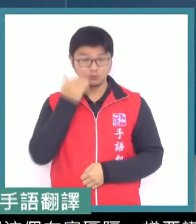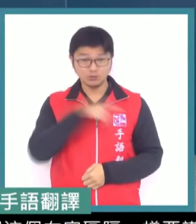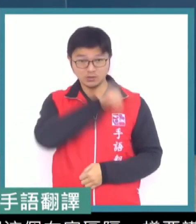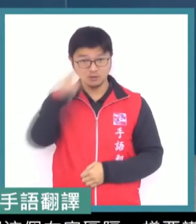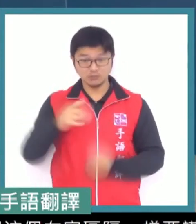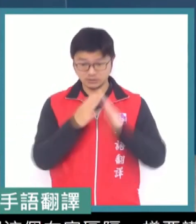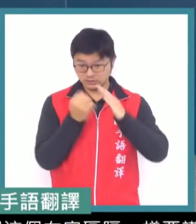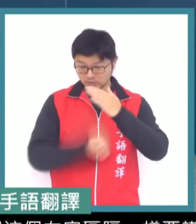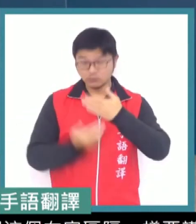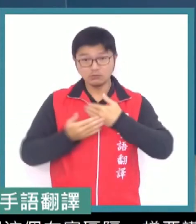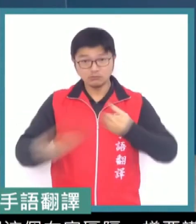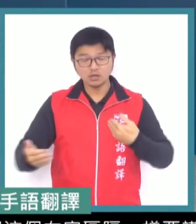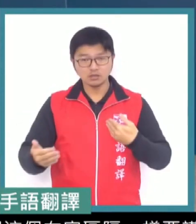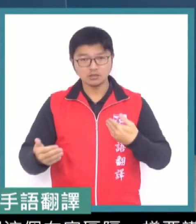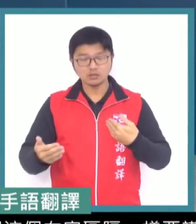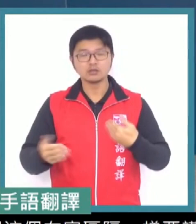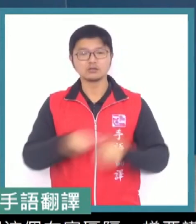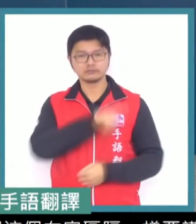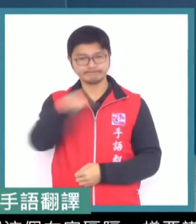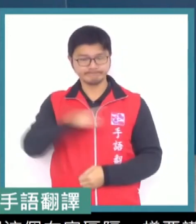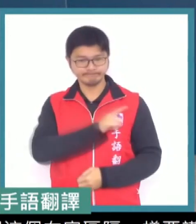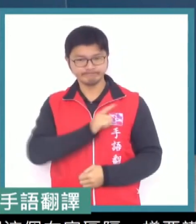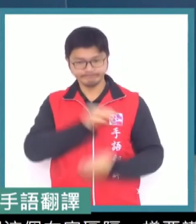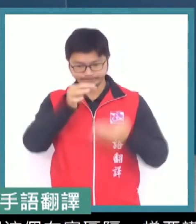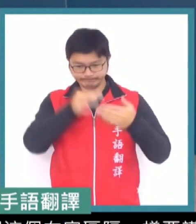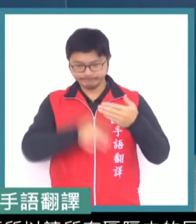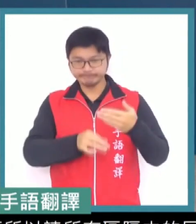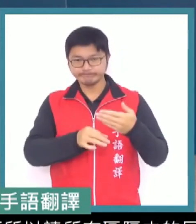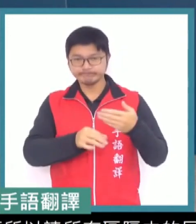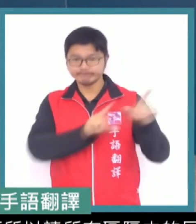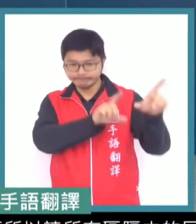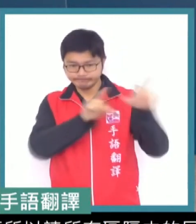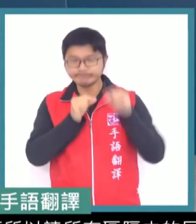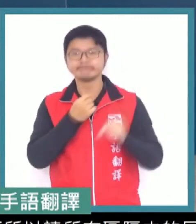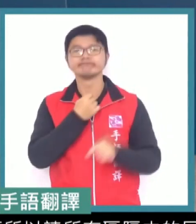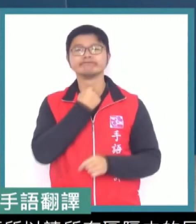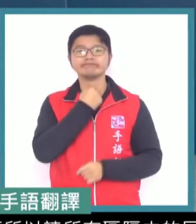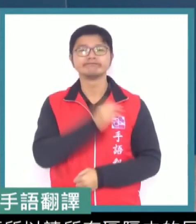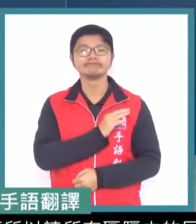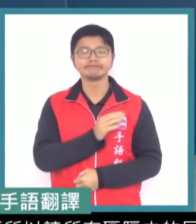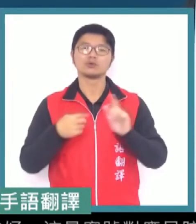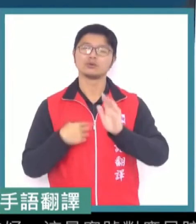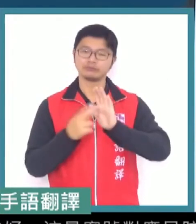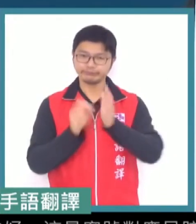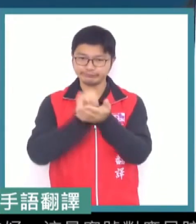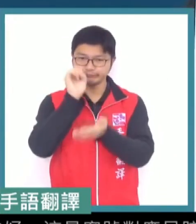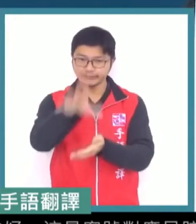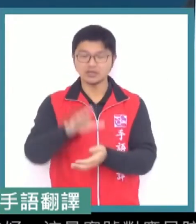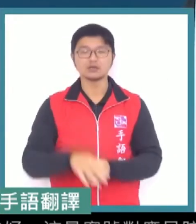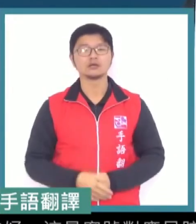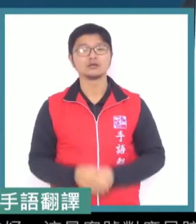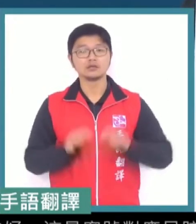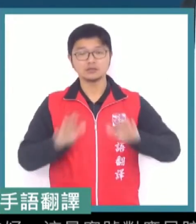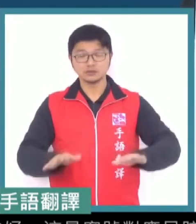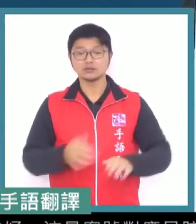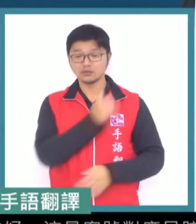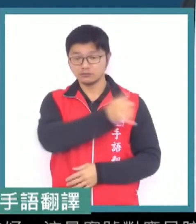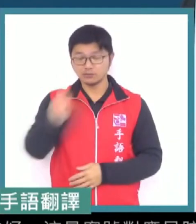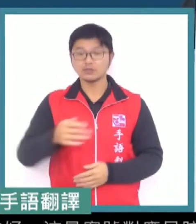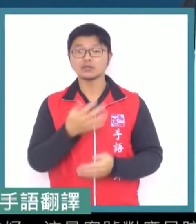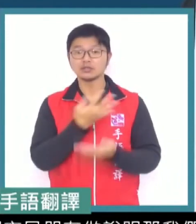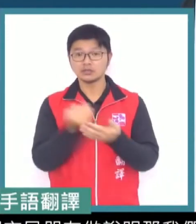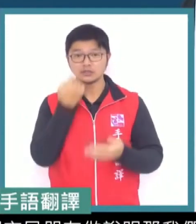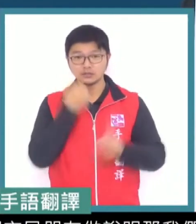众还是需要这个遵守防疫的规范。好，这一并说明。 那我们今天公布的足迹的案